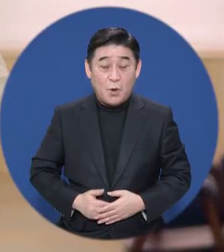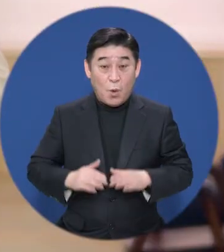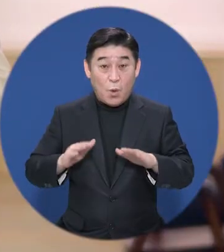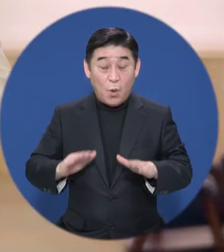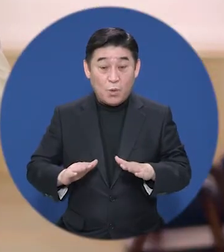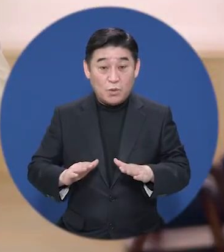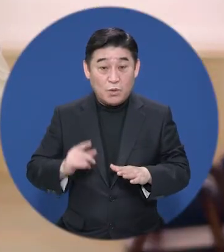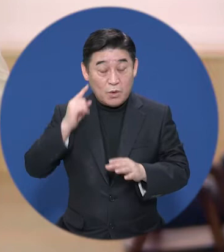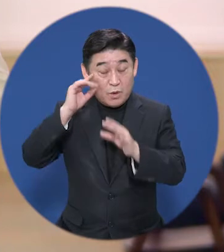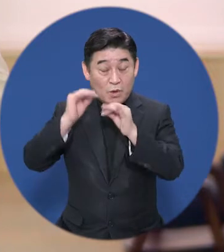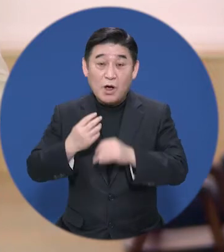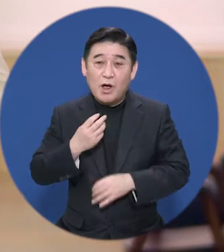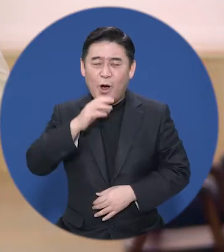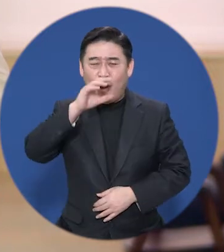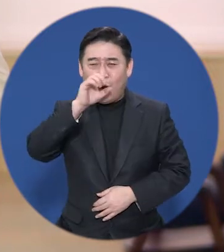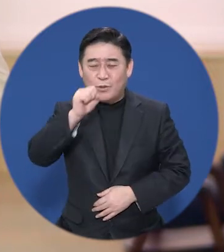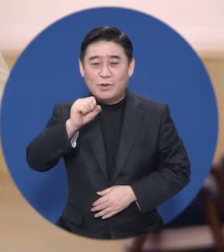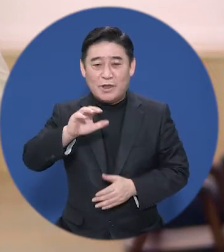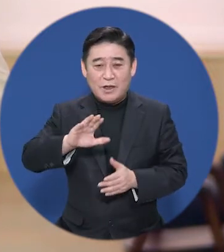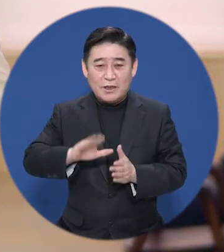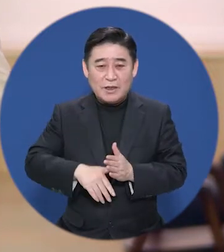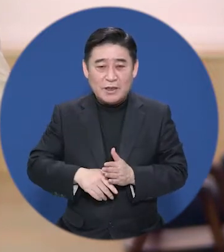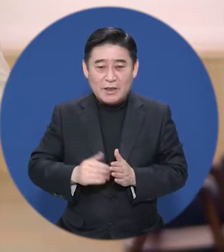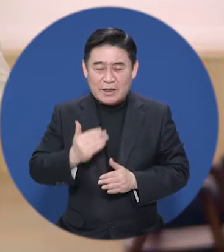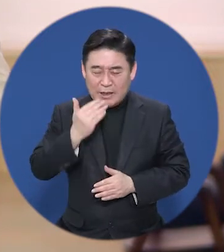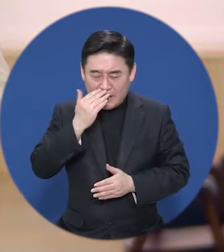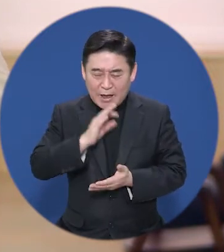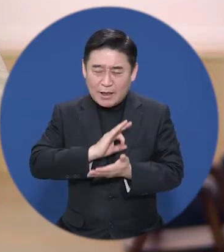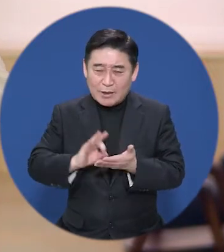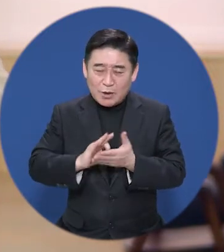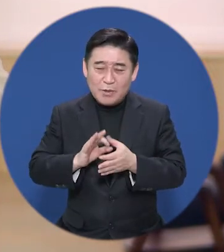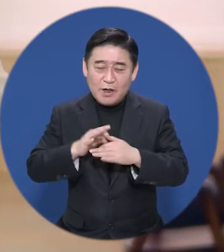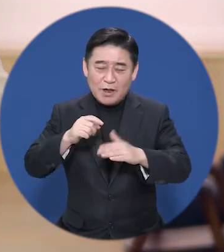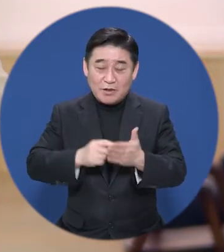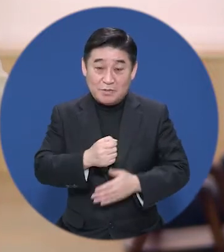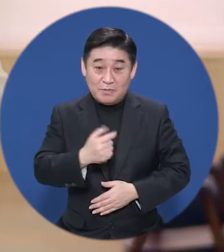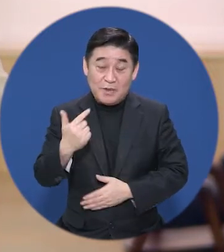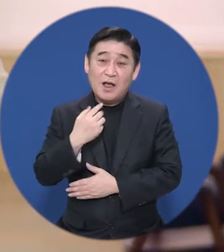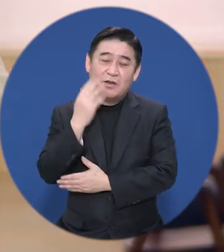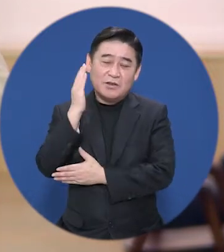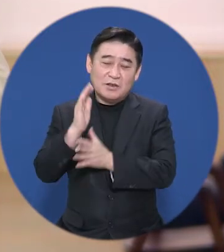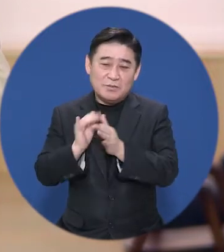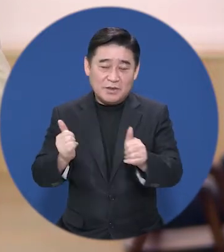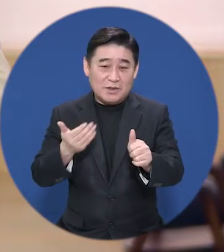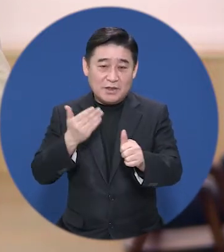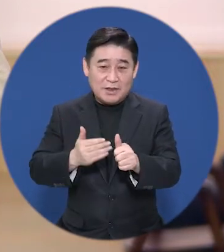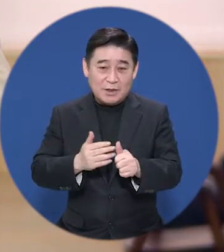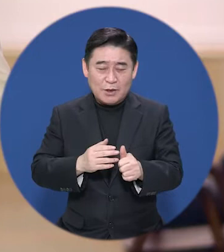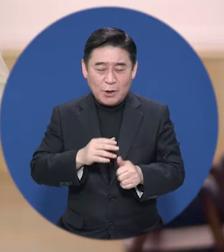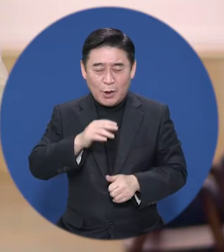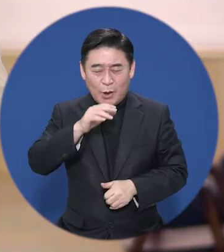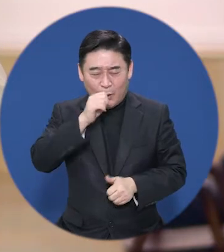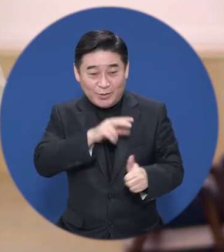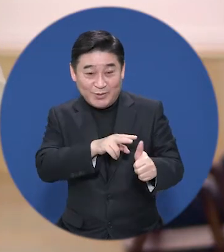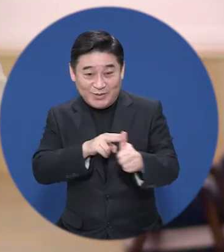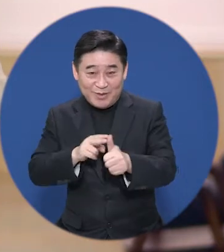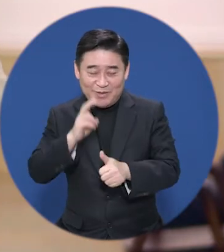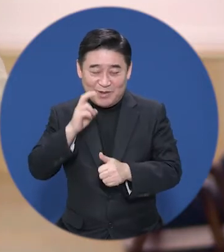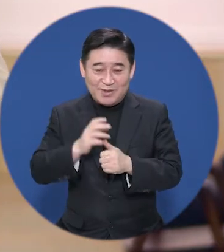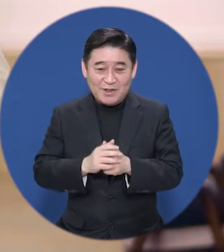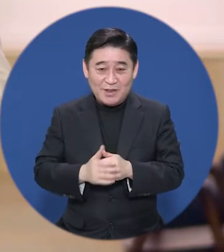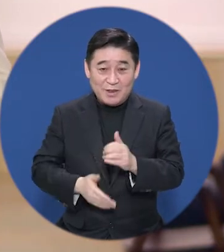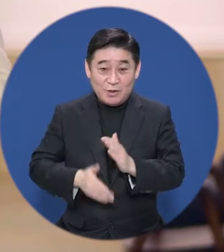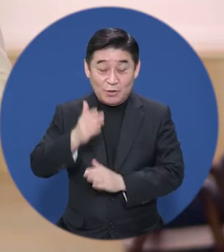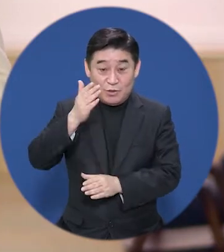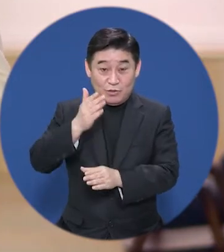오늘 공감 서울이 좋다에서는 착한 소비에 관심이 많은 서울 시민들에게 드리는 알짜 정보가 아닐까 싶은데요. 바로